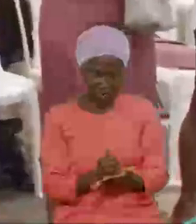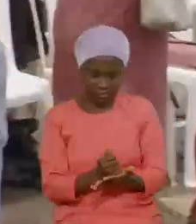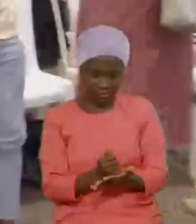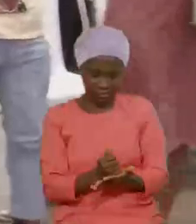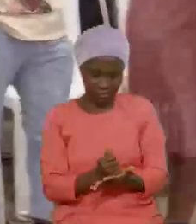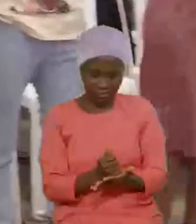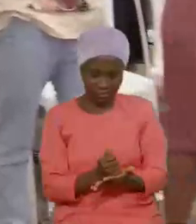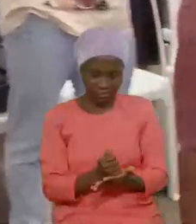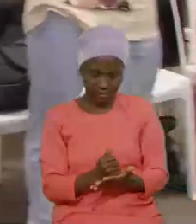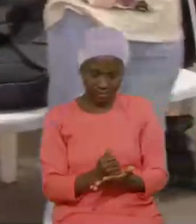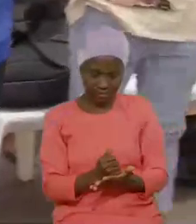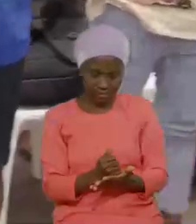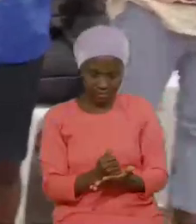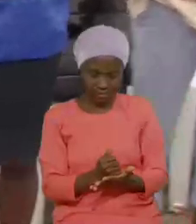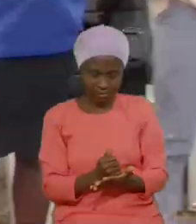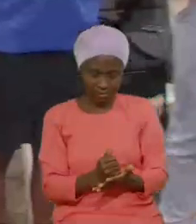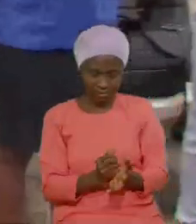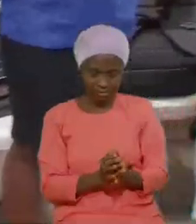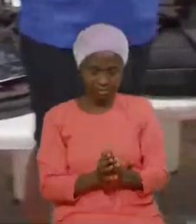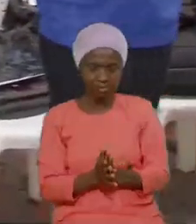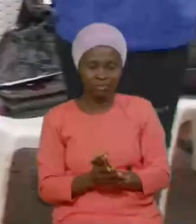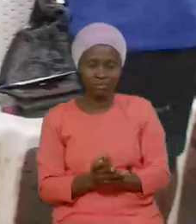Au nom de Jésus, nous